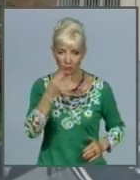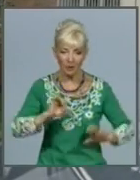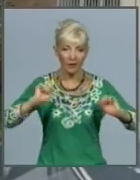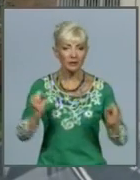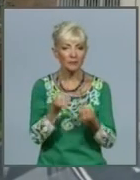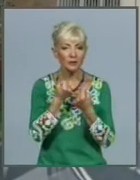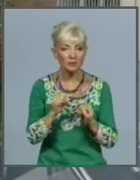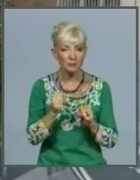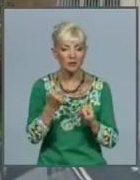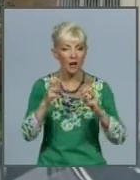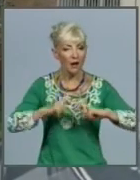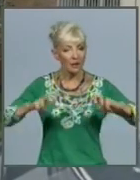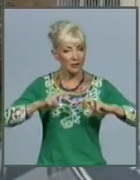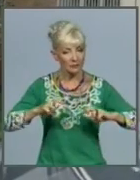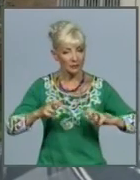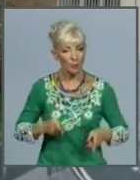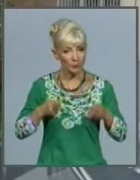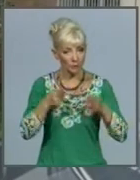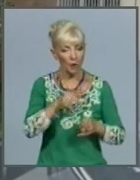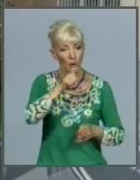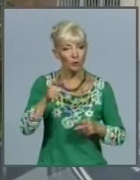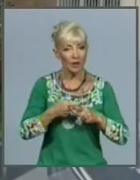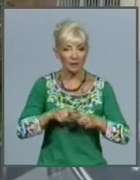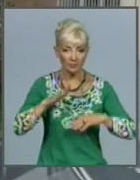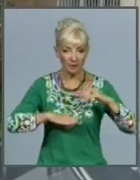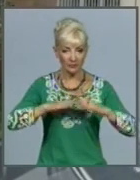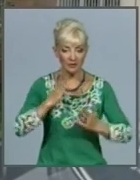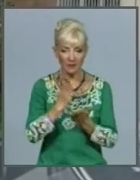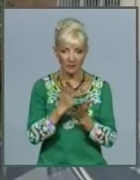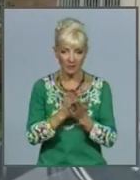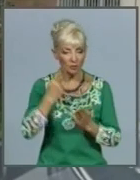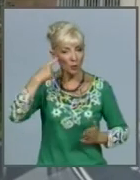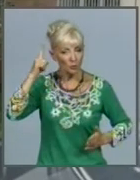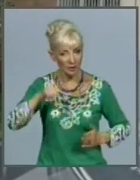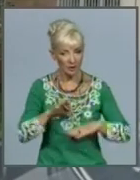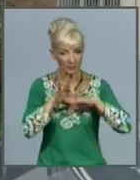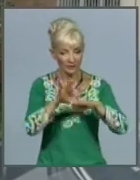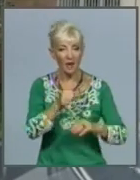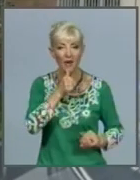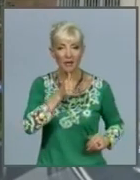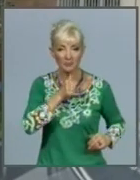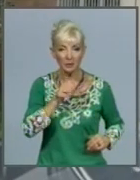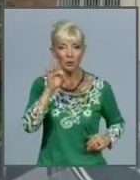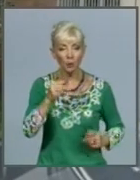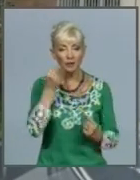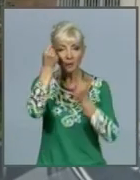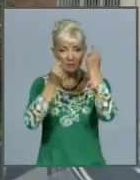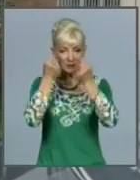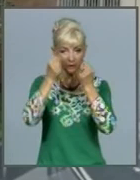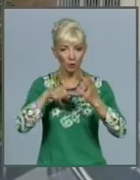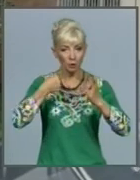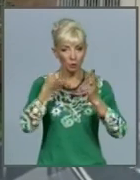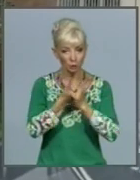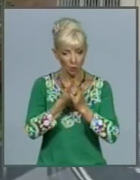розслідування злочину. Люди цієї професії володіють навичками проведення експертиз від психологічної до товарознавчої. Саме